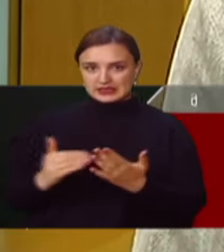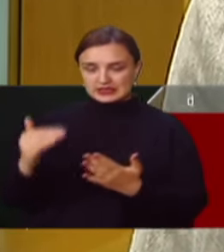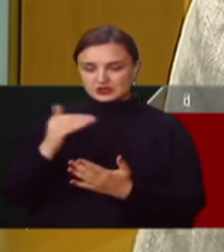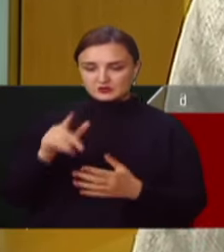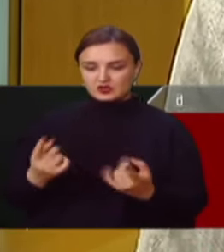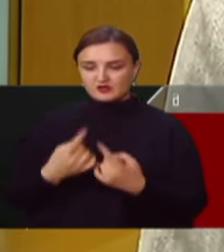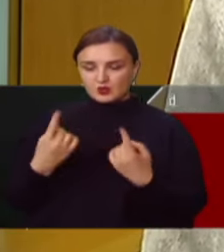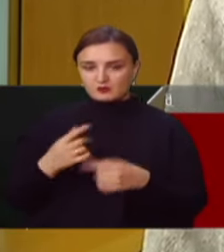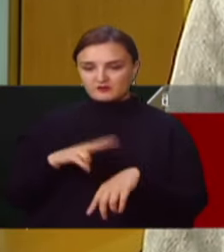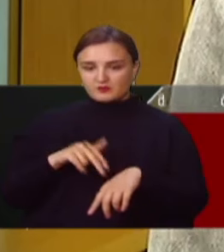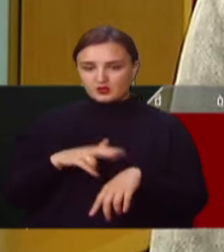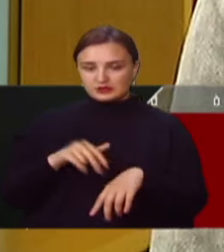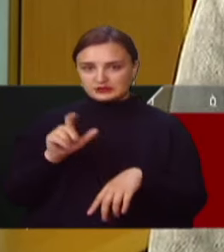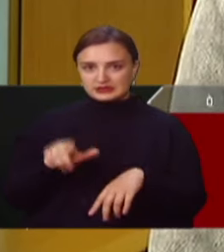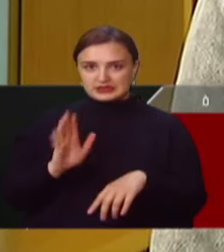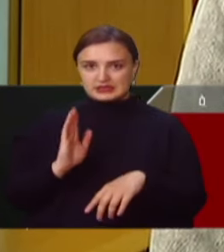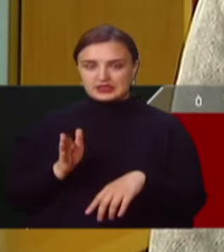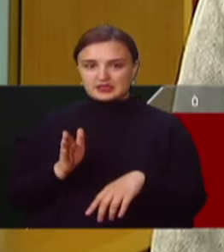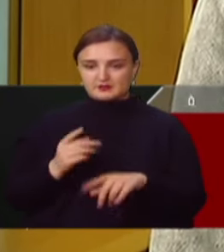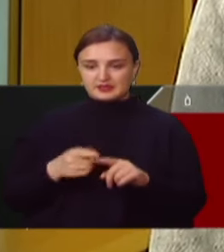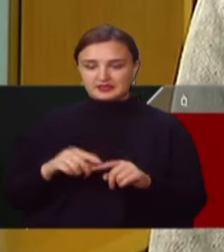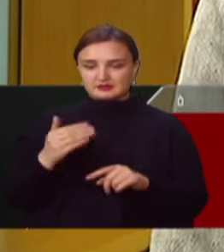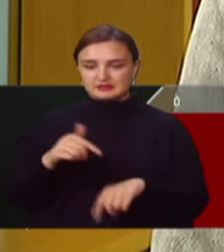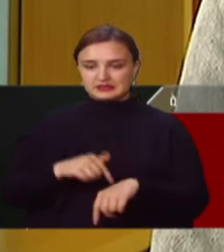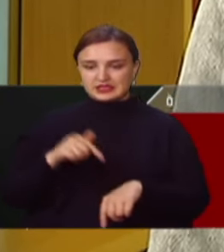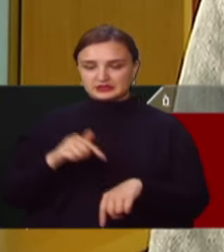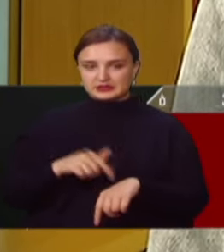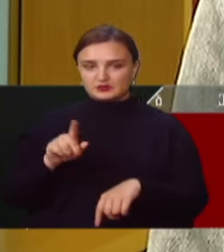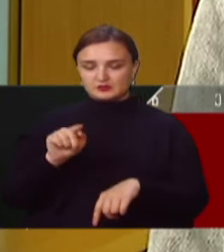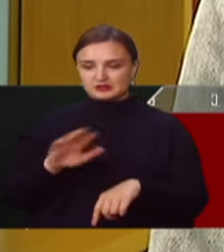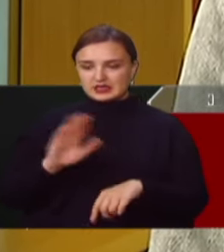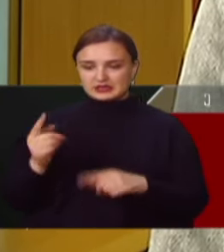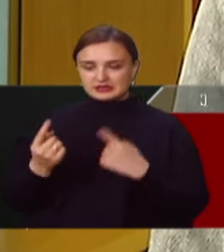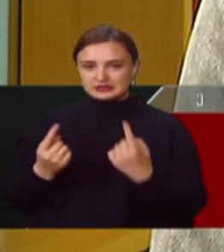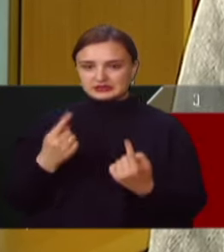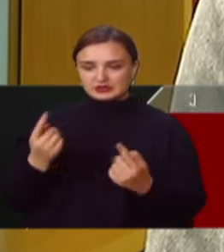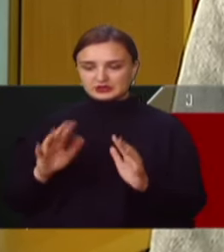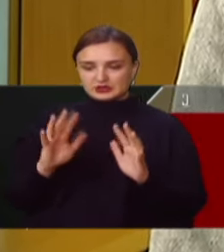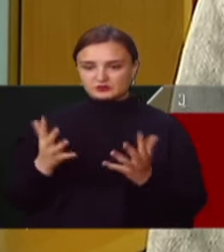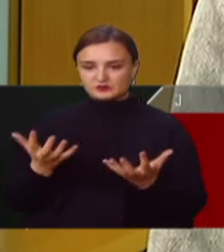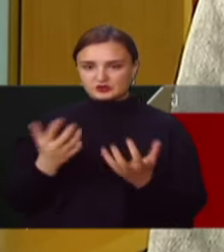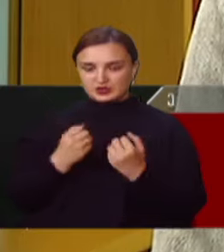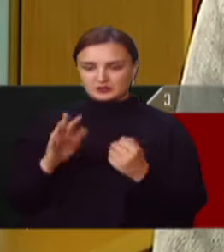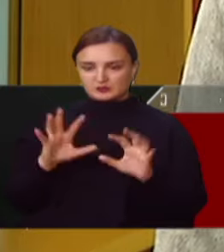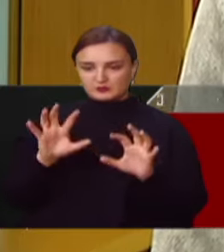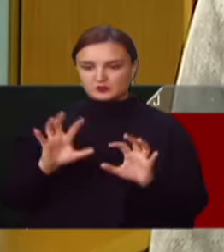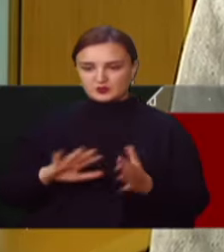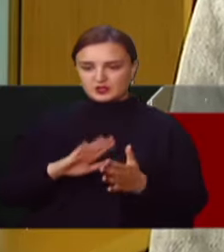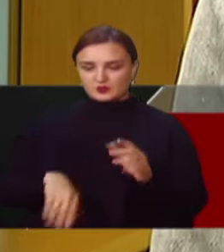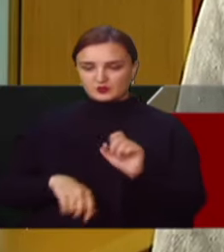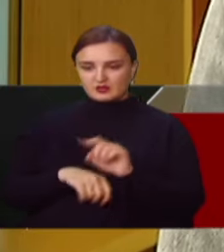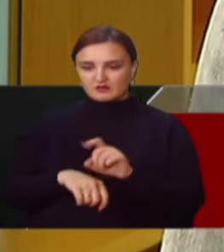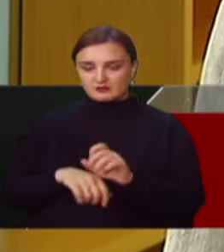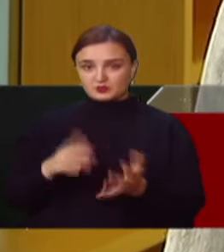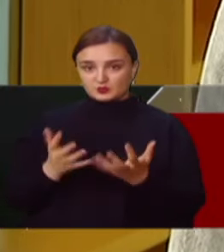პირობებშიც ჩვეულებრივ პოლიციელს იქნება იმის განცდა, რომ მან არც ერთ შემთხვევაში შეიძლება არ მიიღებს უკანონო დავალებას, მაგრამ თუ მიიღებს